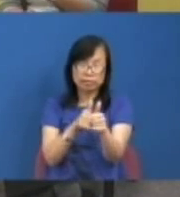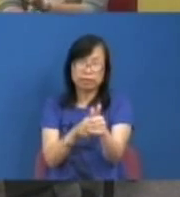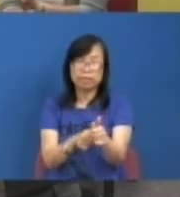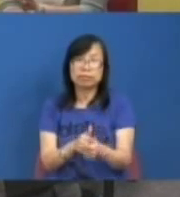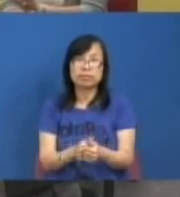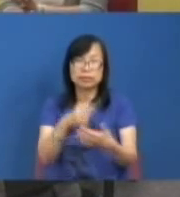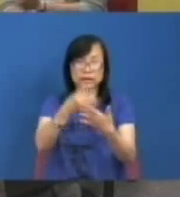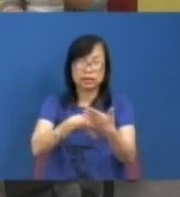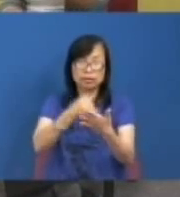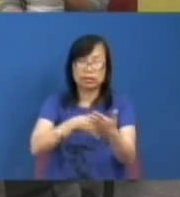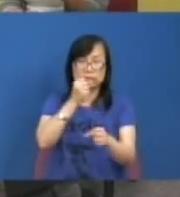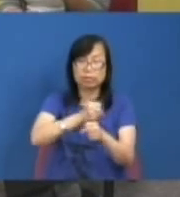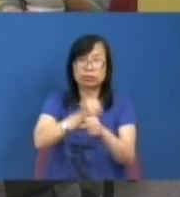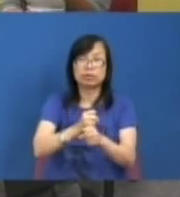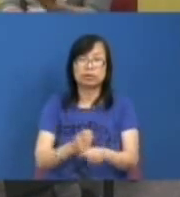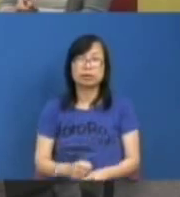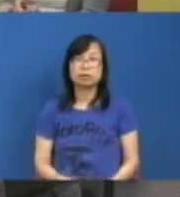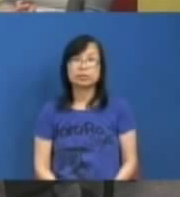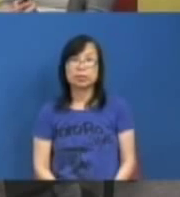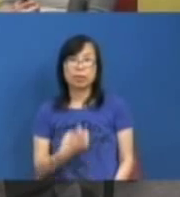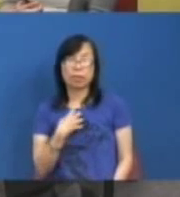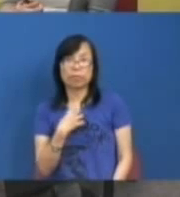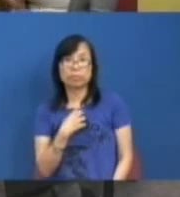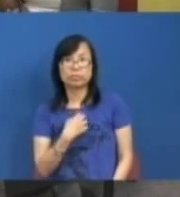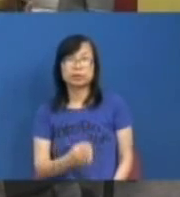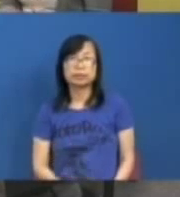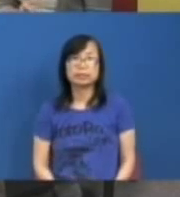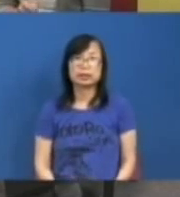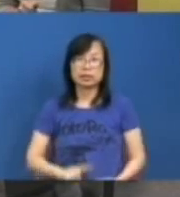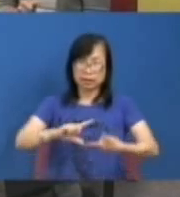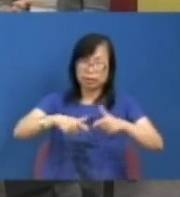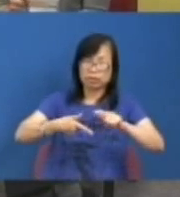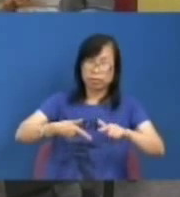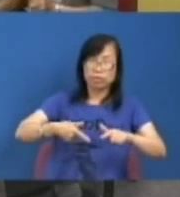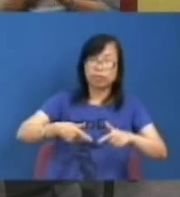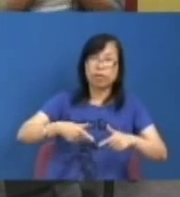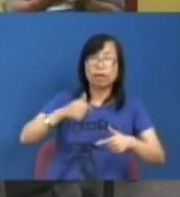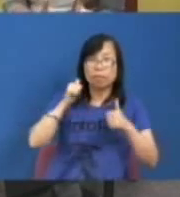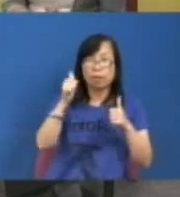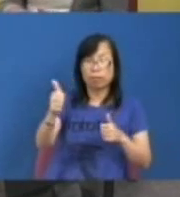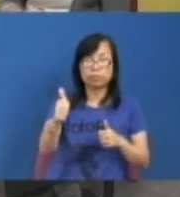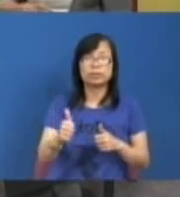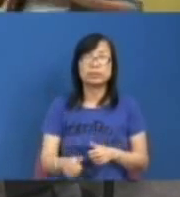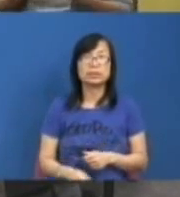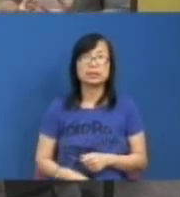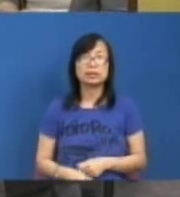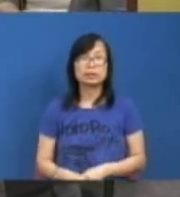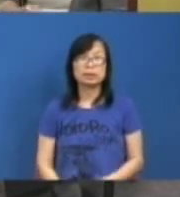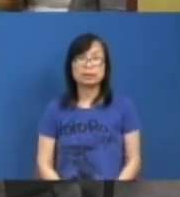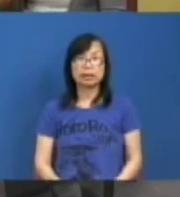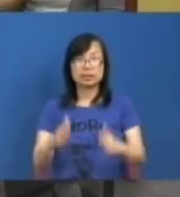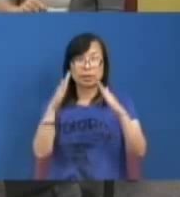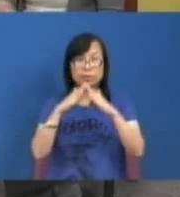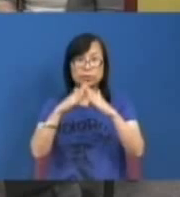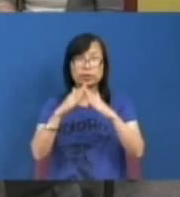係個條例去做嘢。咁我哋覺得其實呢個方向啱嘅，即係無論發展局或者屋宇署